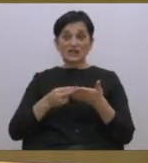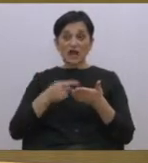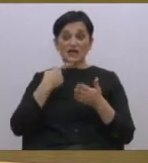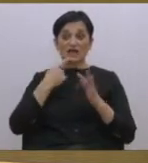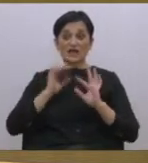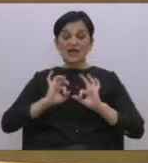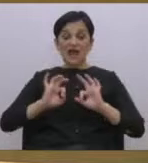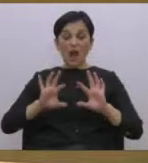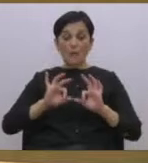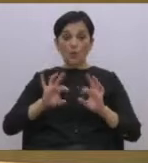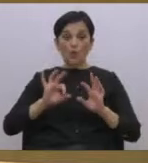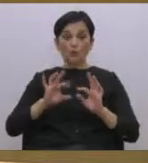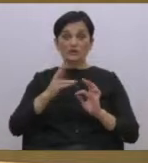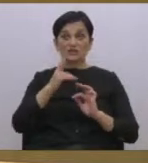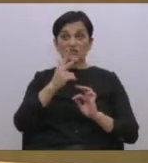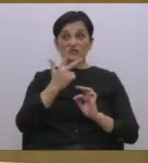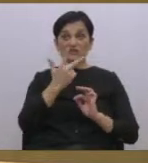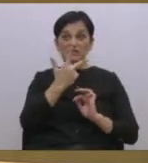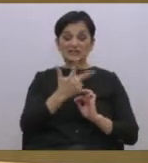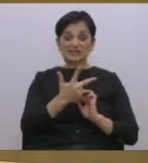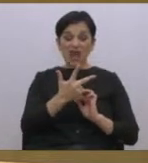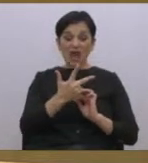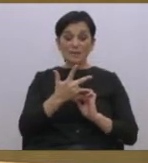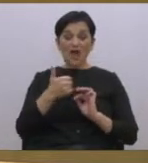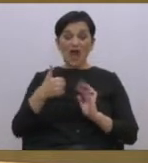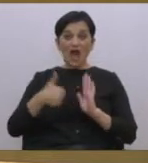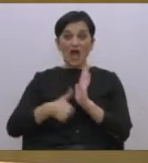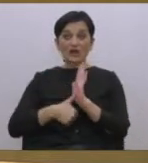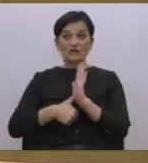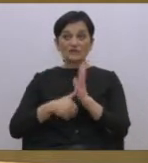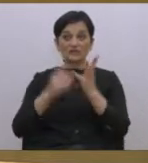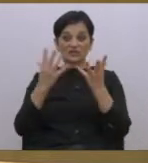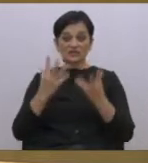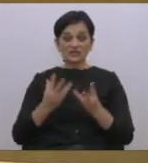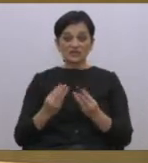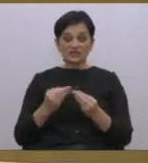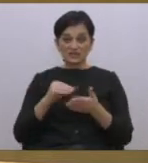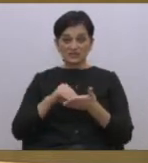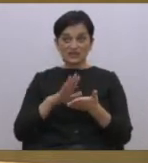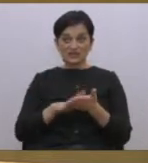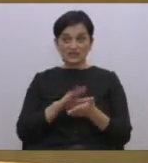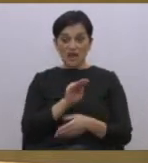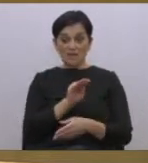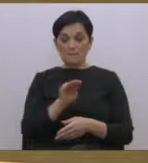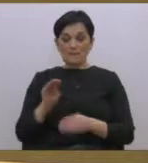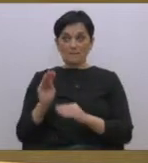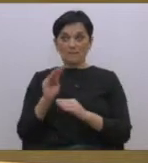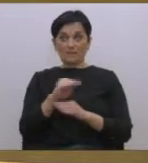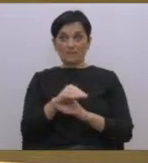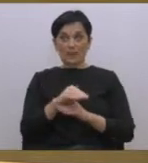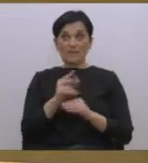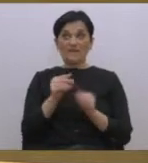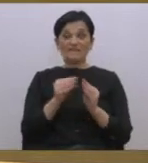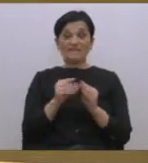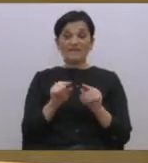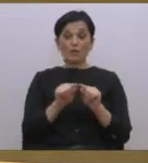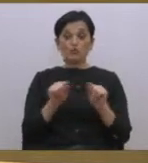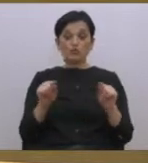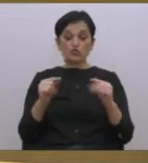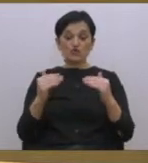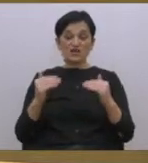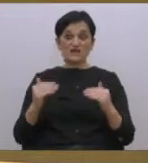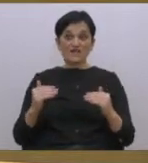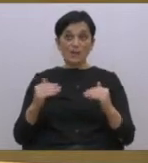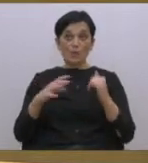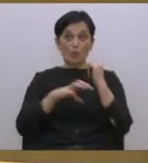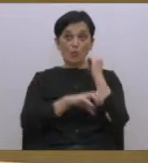bidan, arauadres sami, dar arauguianes egusi calendarul lidrisa, este rom da pixil de sacta matebit, tai imave punctii, cu emotul cu ebolul,